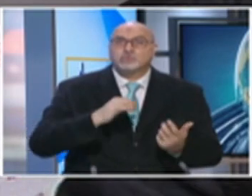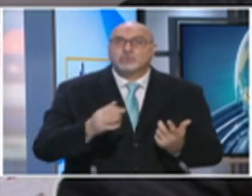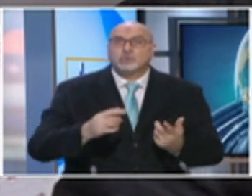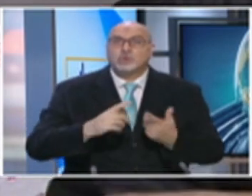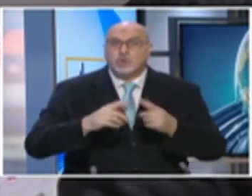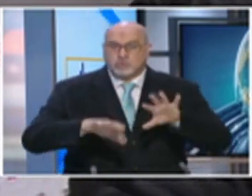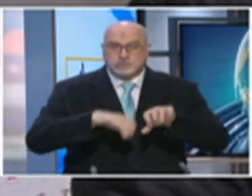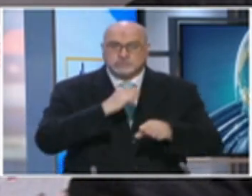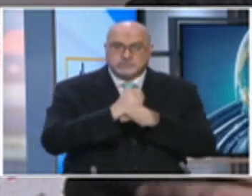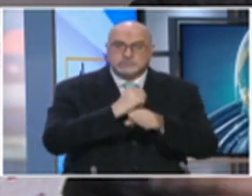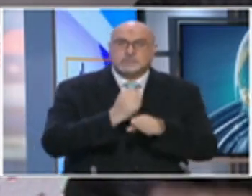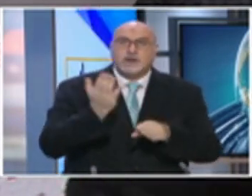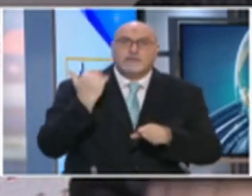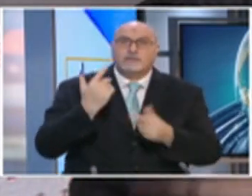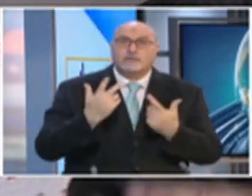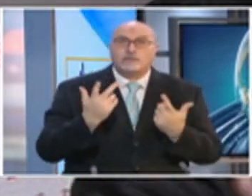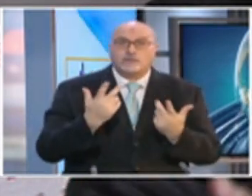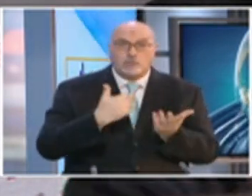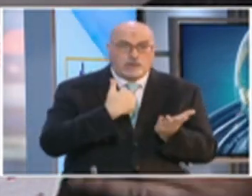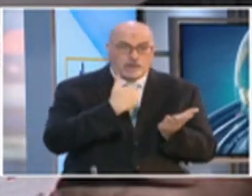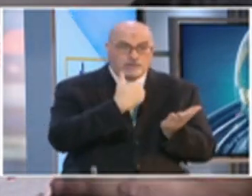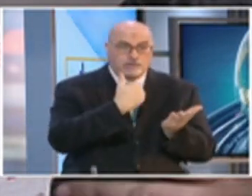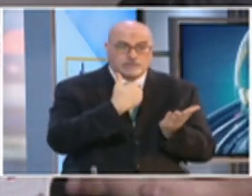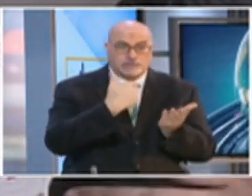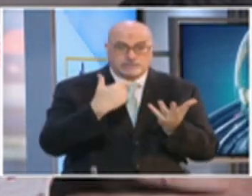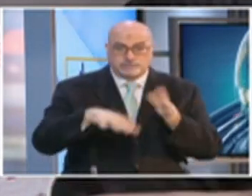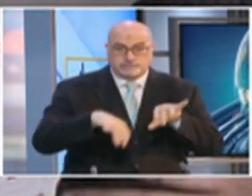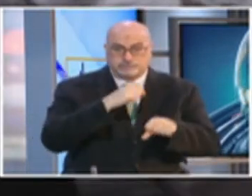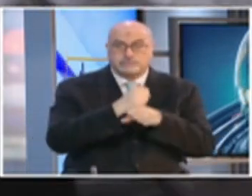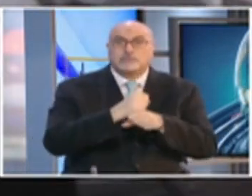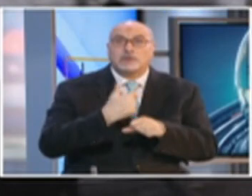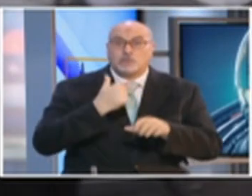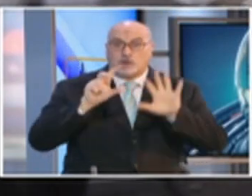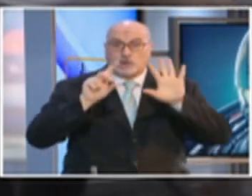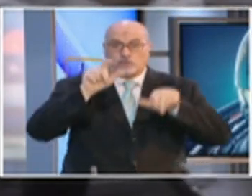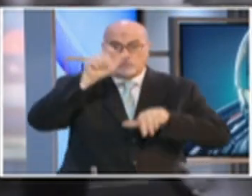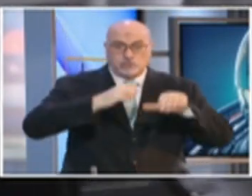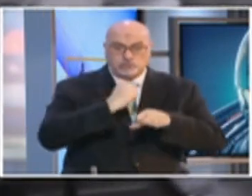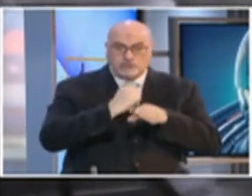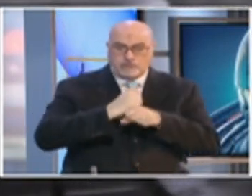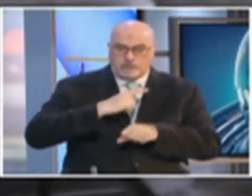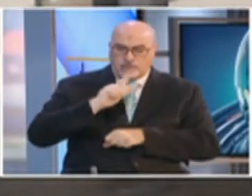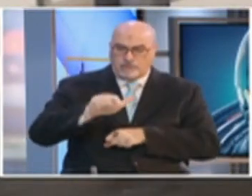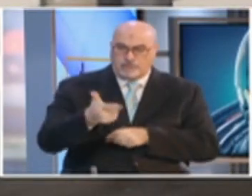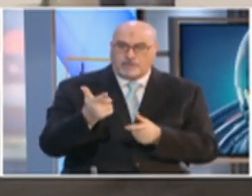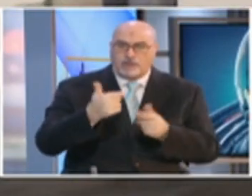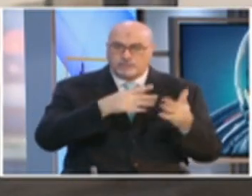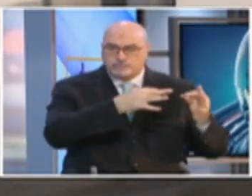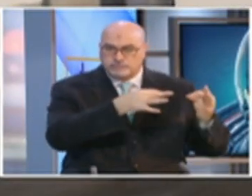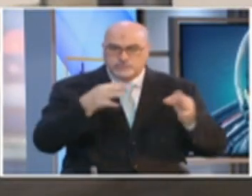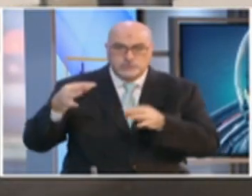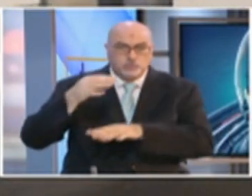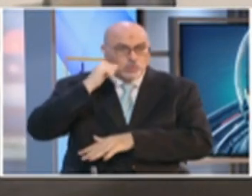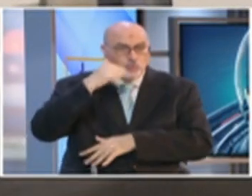مناصب شغل كانت راحت خلاص اندثرت، كما الدرك عندها 80 عامل تعمل بصفة دائمة.